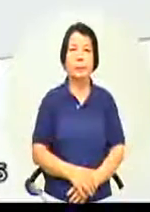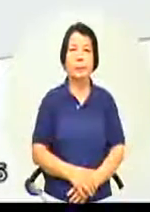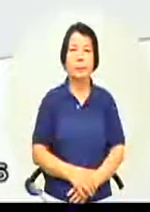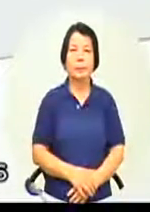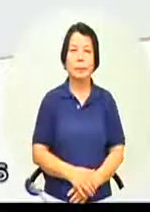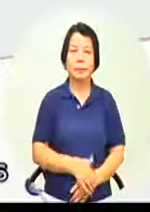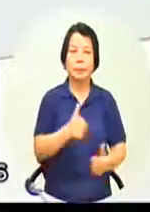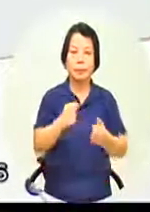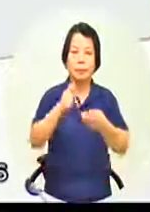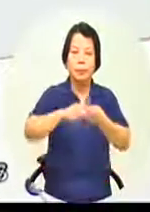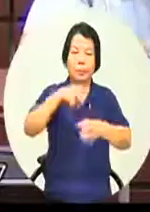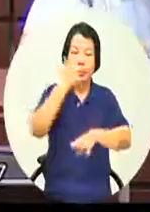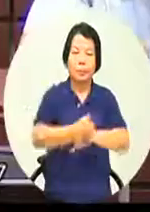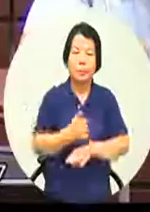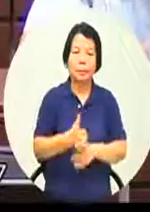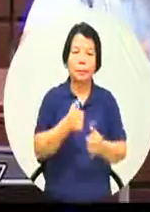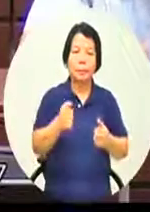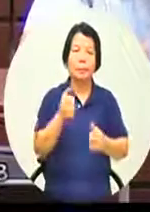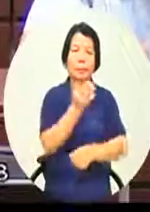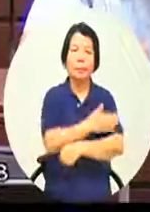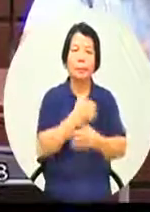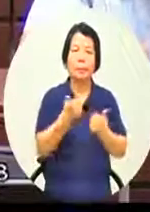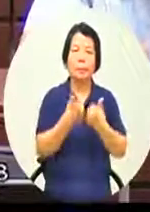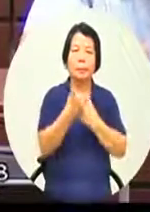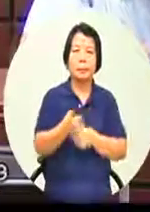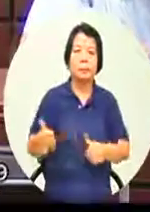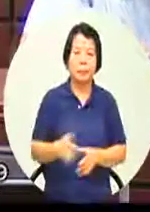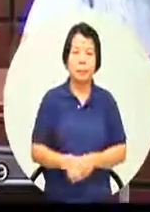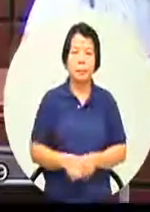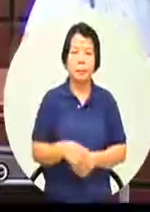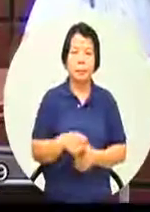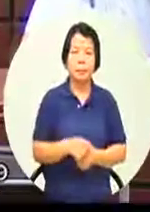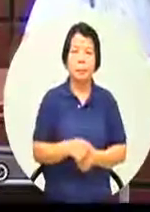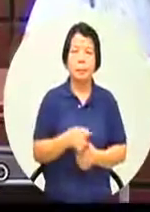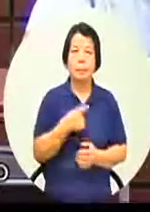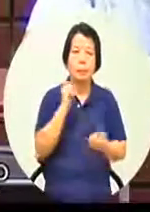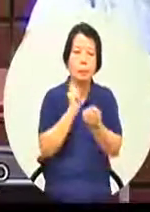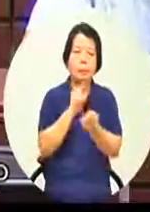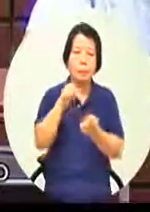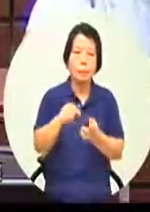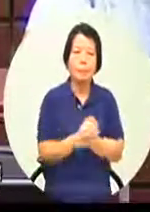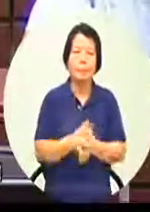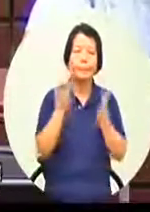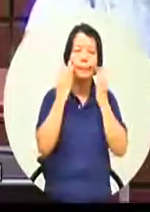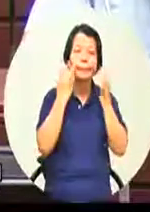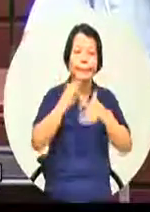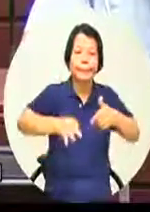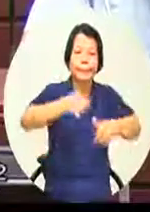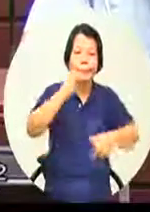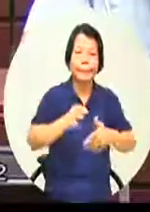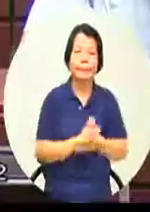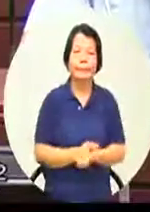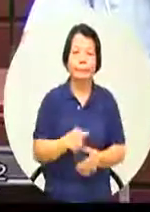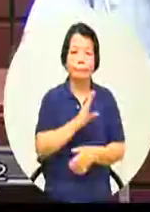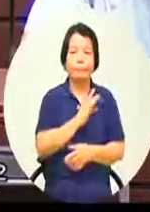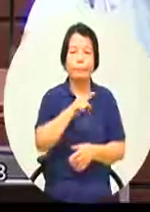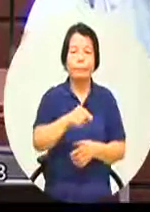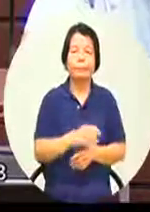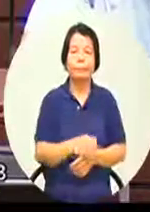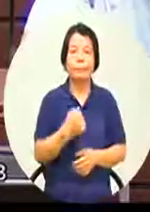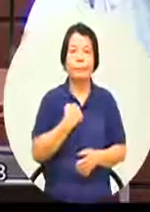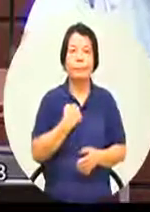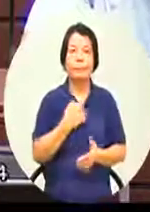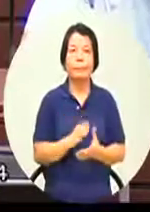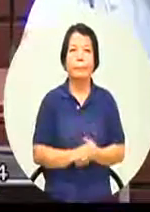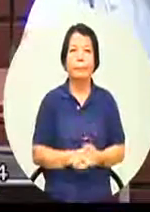好，谢谢主席啊，谢谢陈议员。我想对于这一次的那个菜价的问题哈，当然陈也知道哈，就是